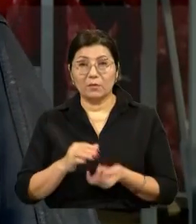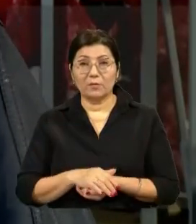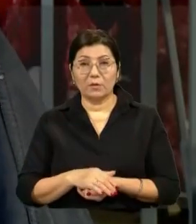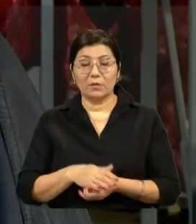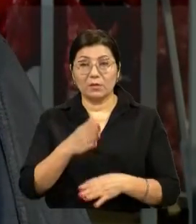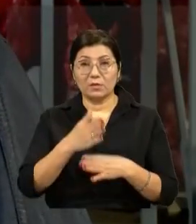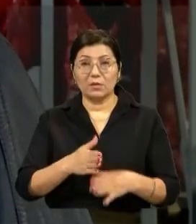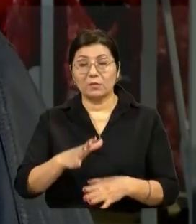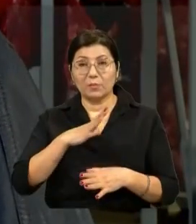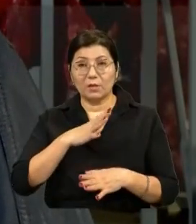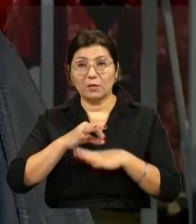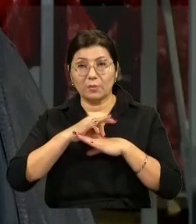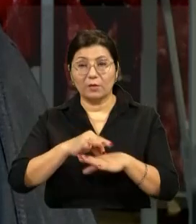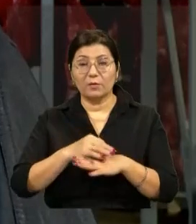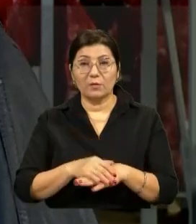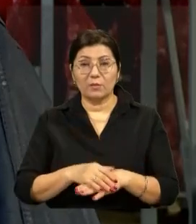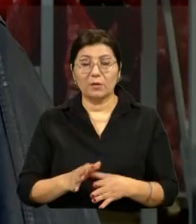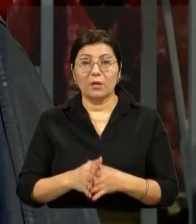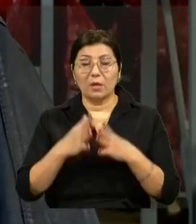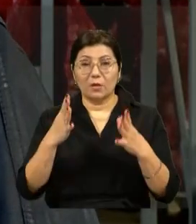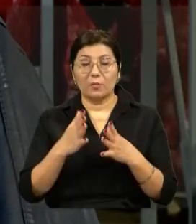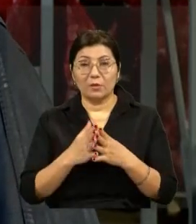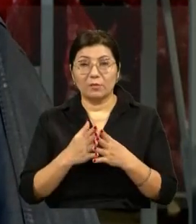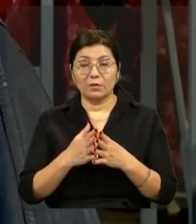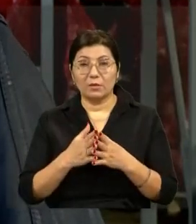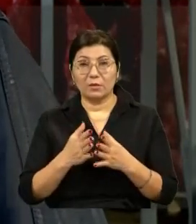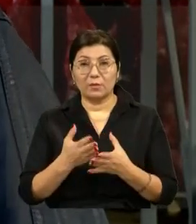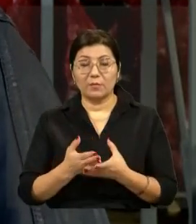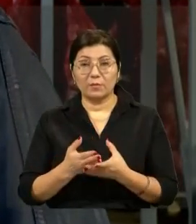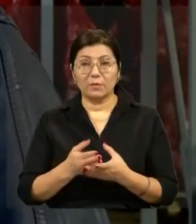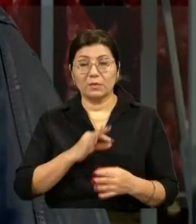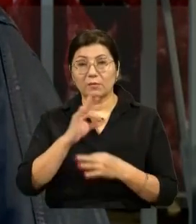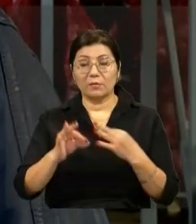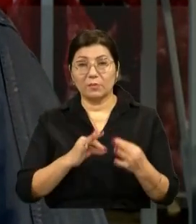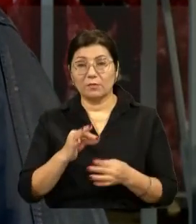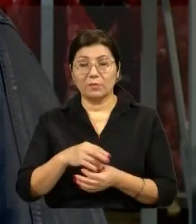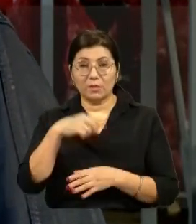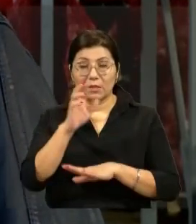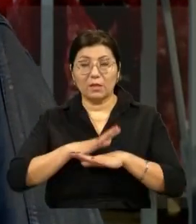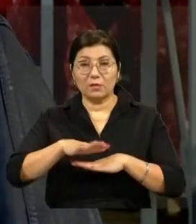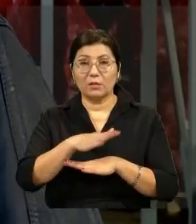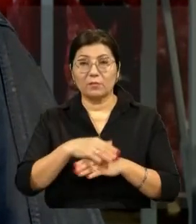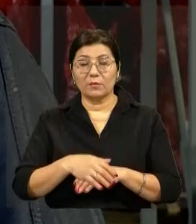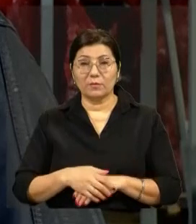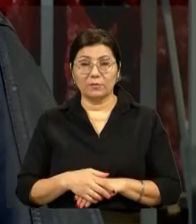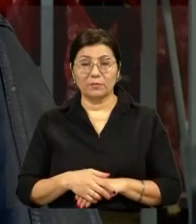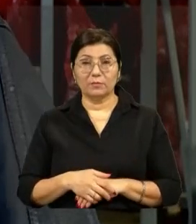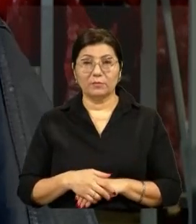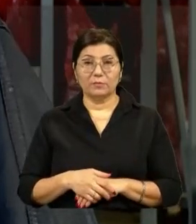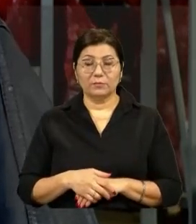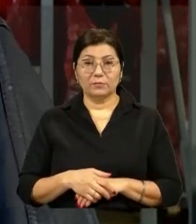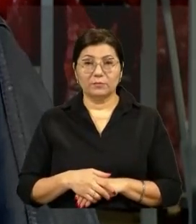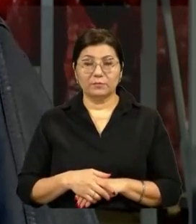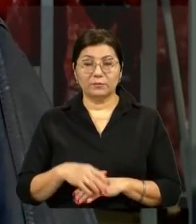проведена, труб ирригационных было за счет проекта государственного. А уже в прошлом году порядка